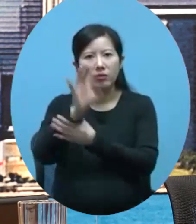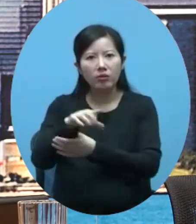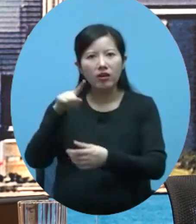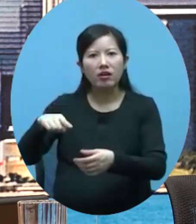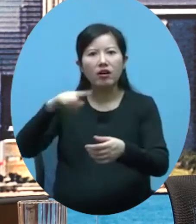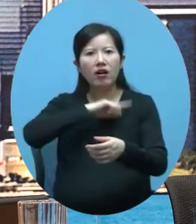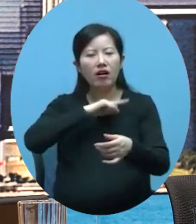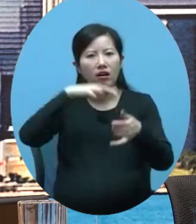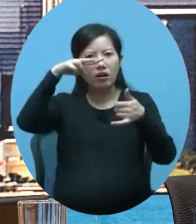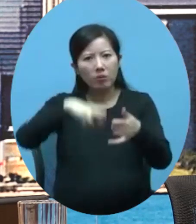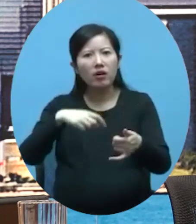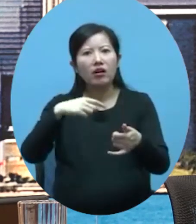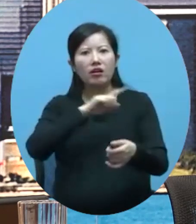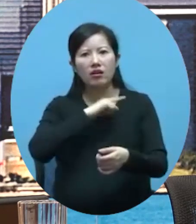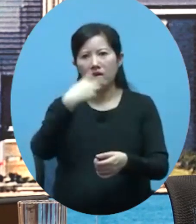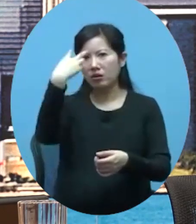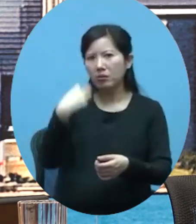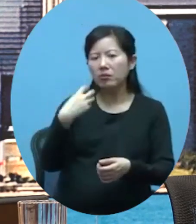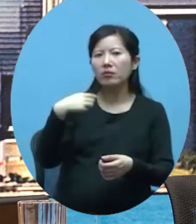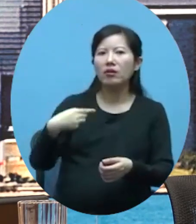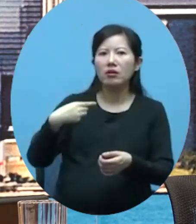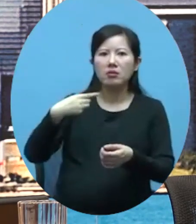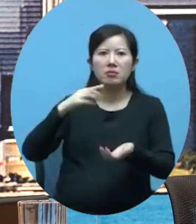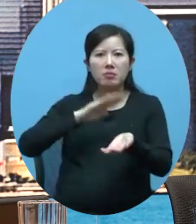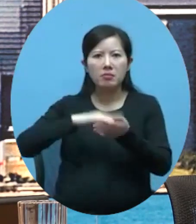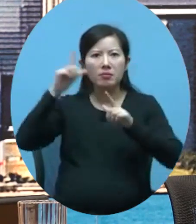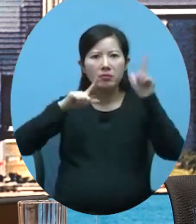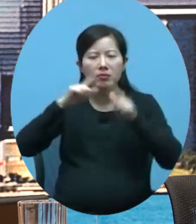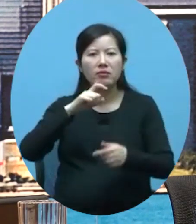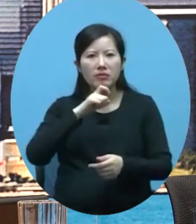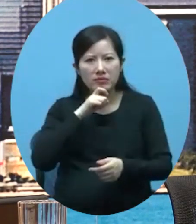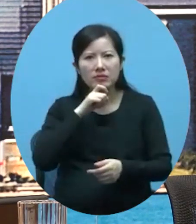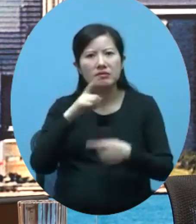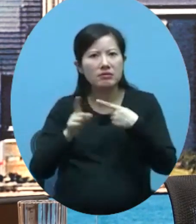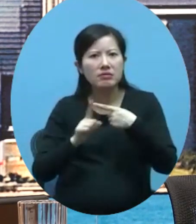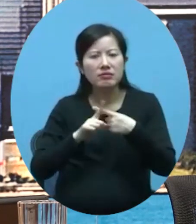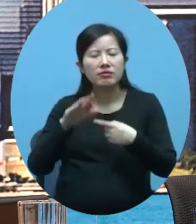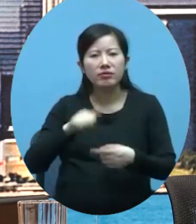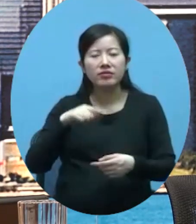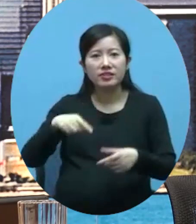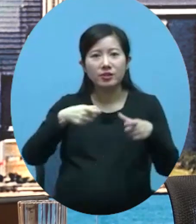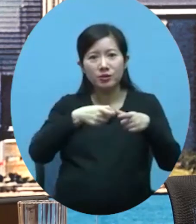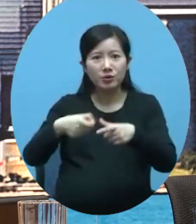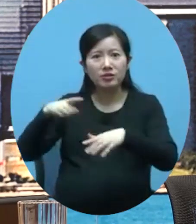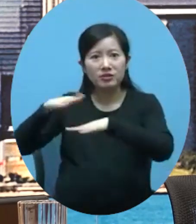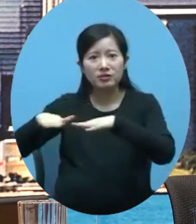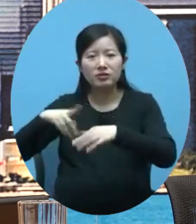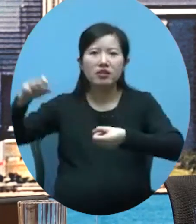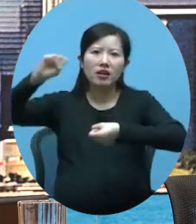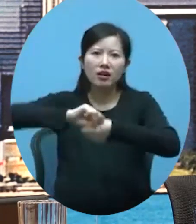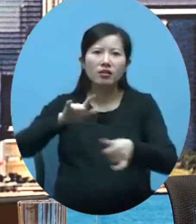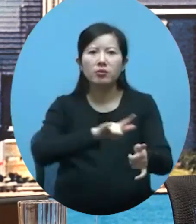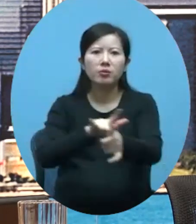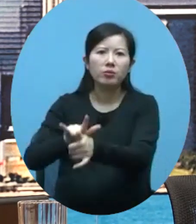來他可能是一個患者所以其實倒過來來說從公共衛生角度是增加了保護性的